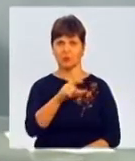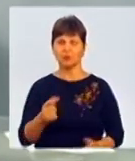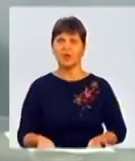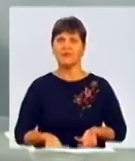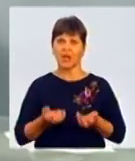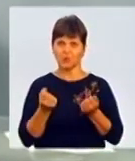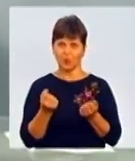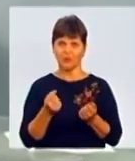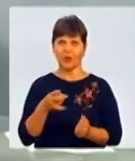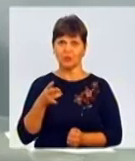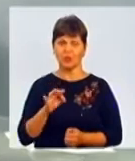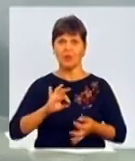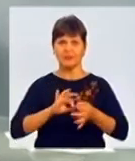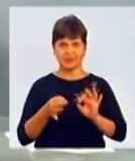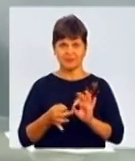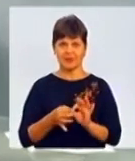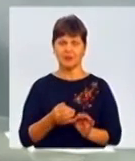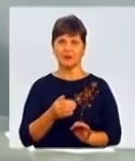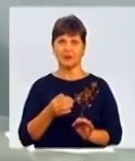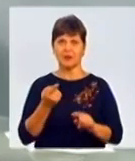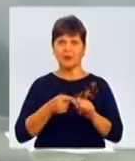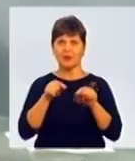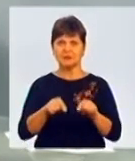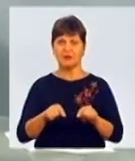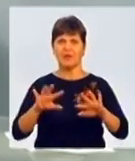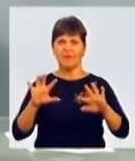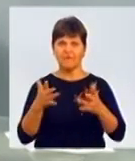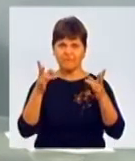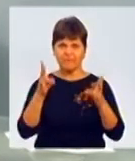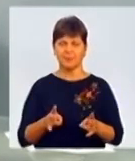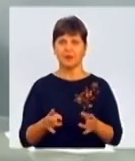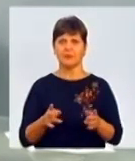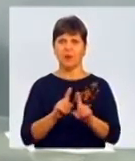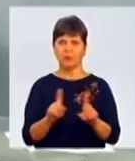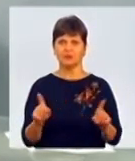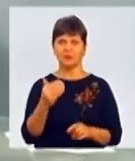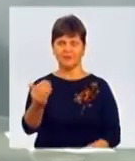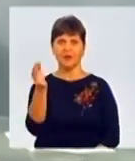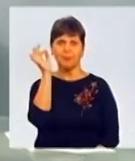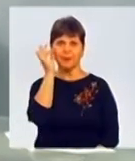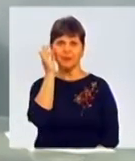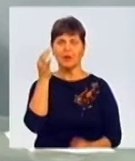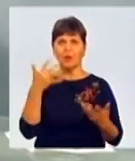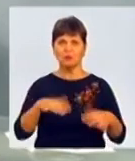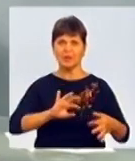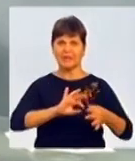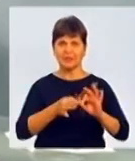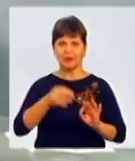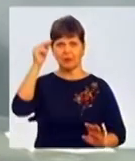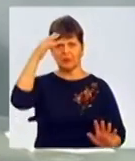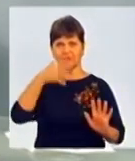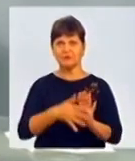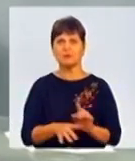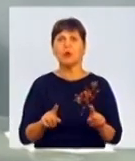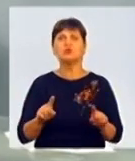Але детальніше про ті випадки, про ті особливі випадки, які ви пам'ятаєте, які ви вже детально вивчили, чому